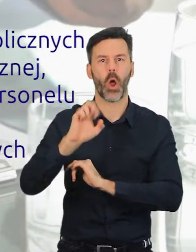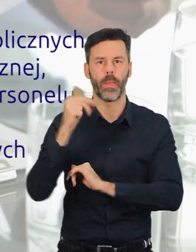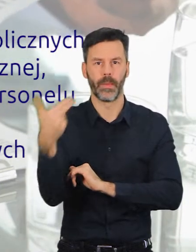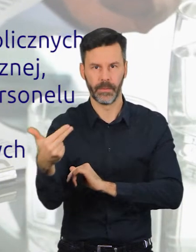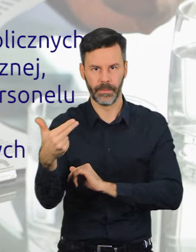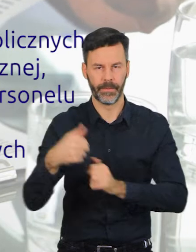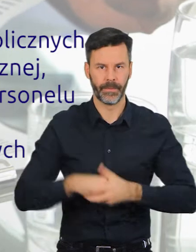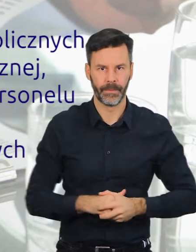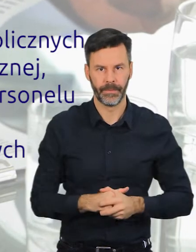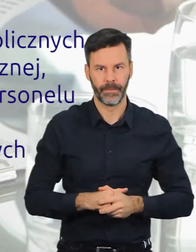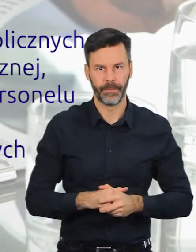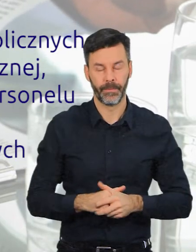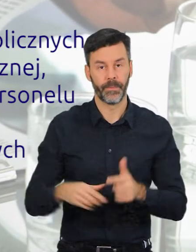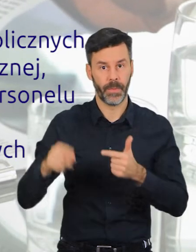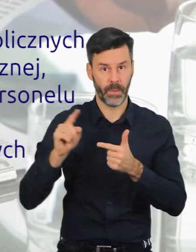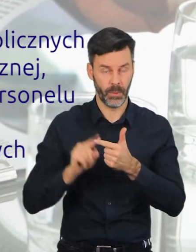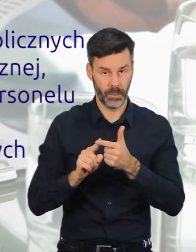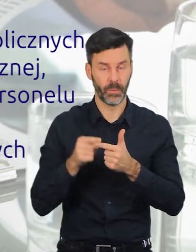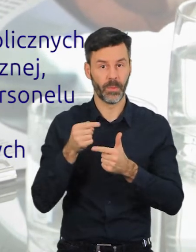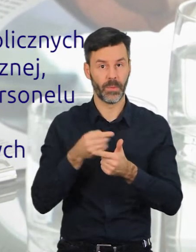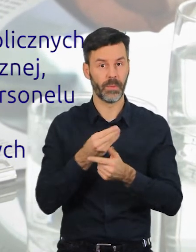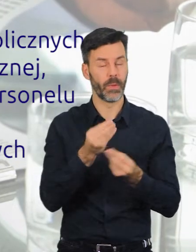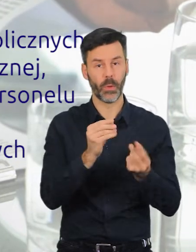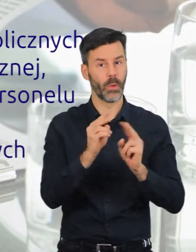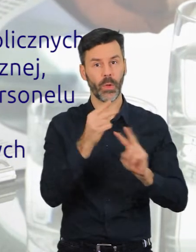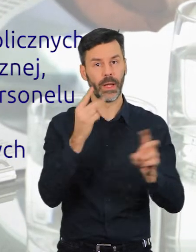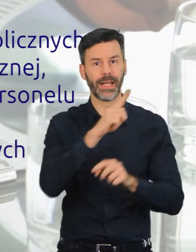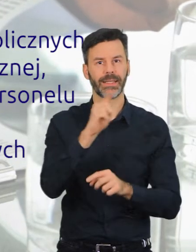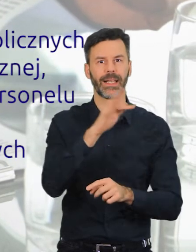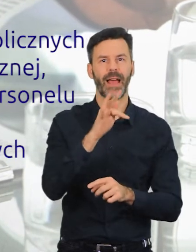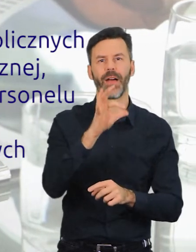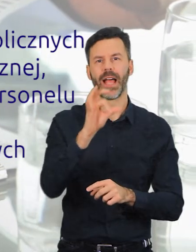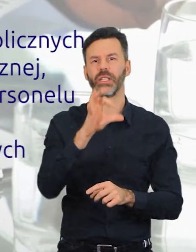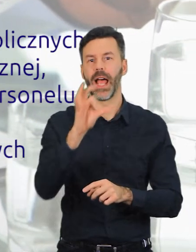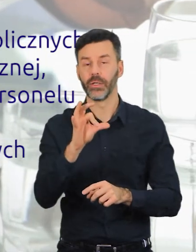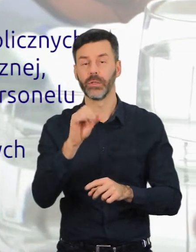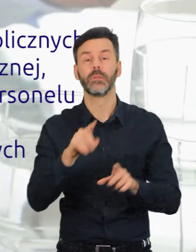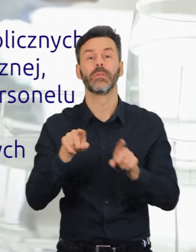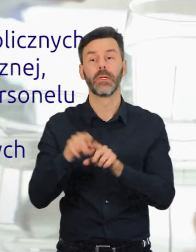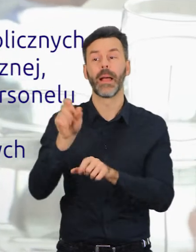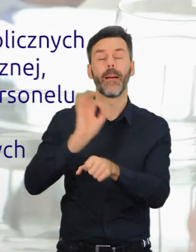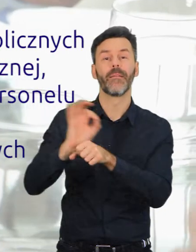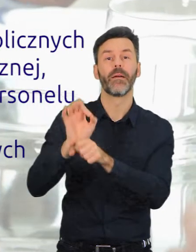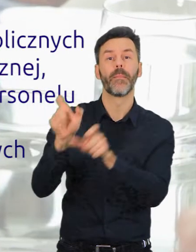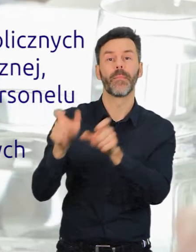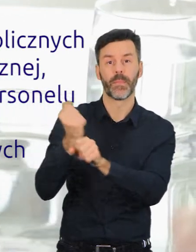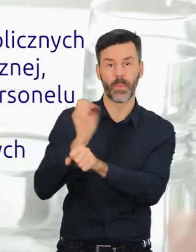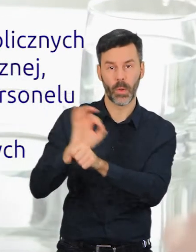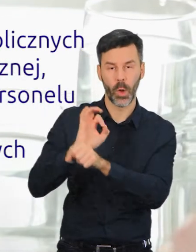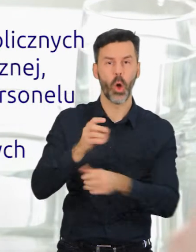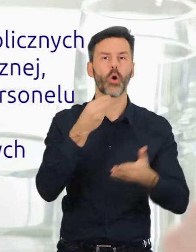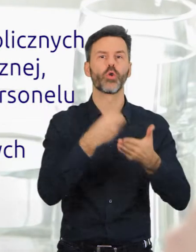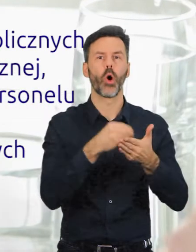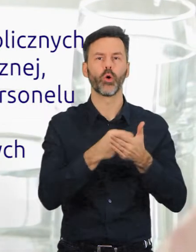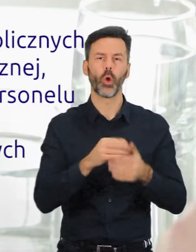Niepełnosprawnych, świadczenia realizowane ze środków ZFŚS dla personelu projektu, koszty ubezpieczenia cywilnego